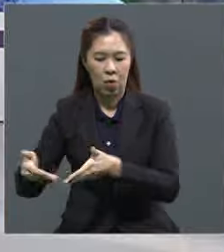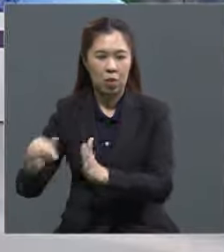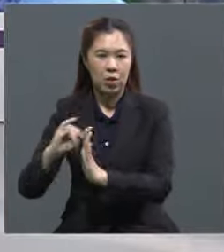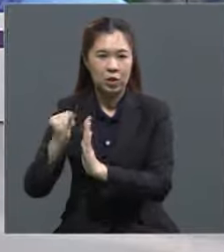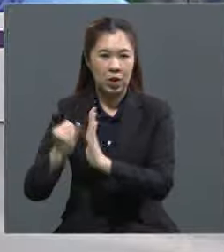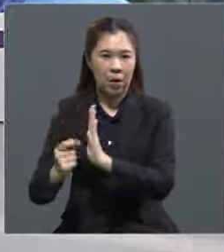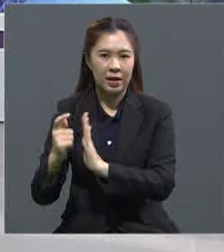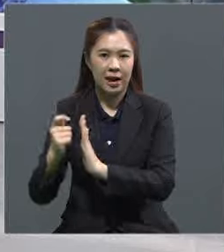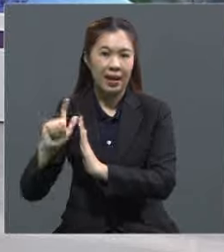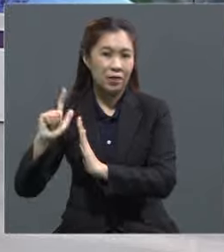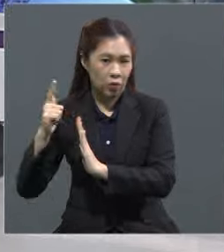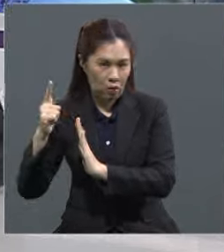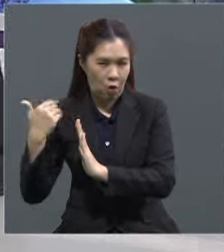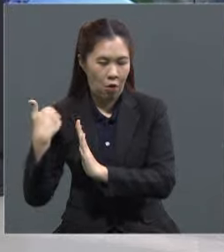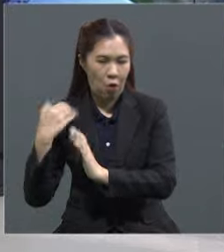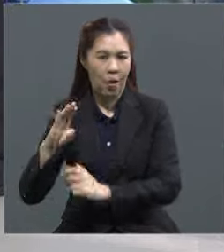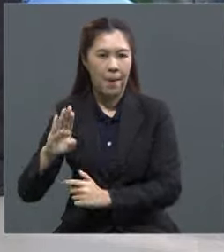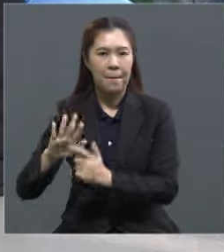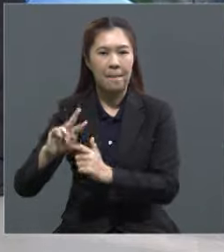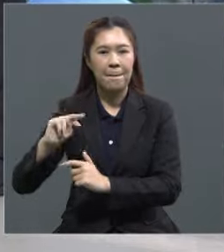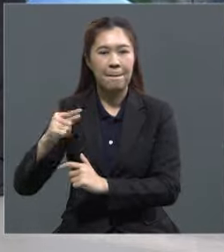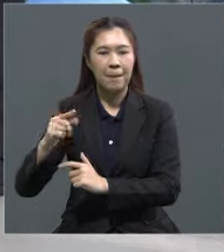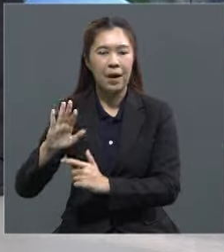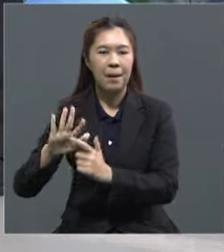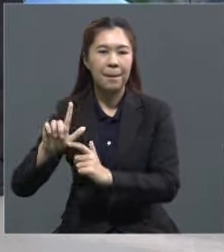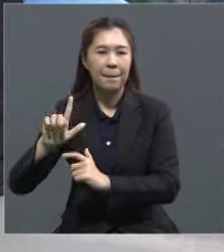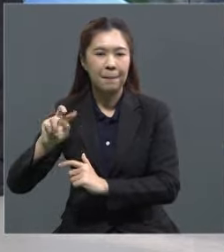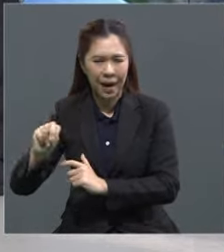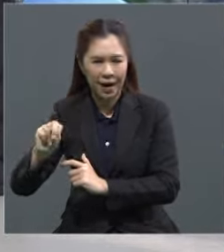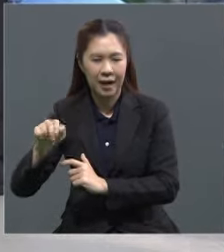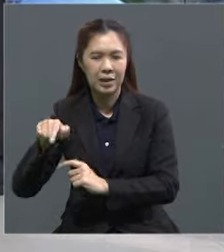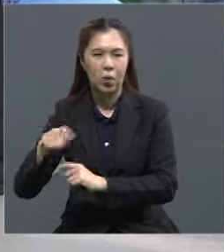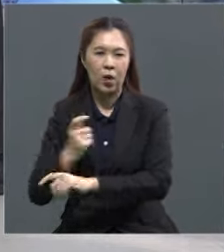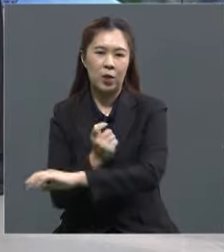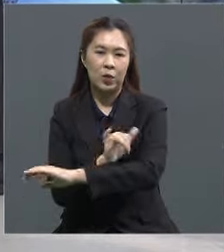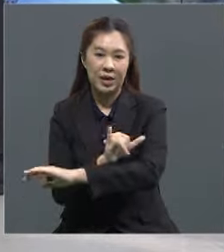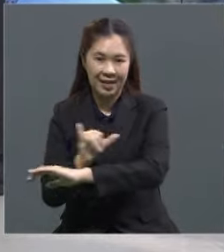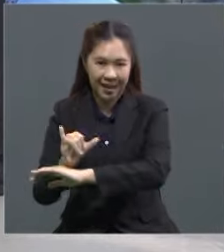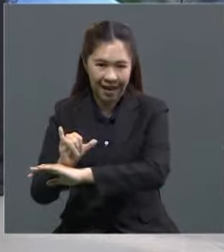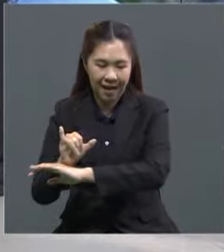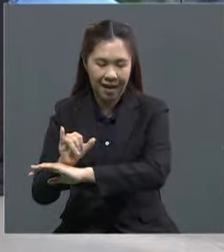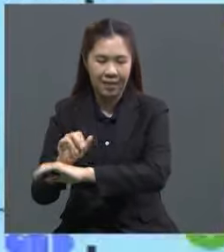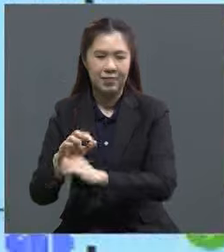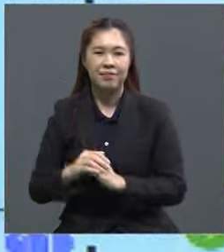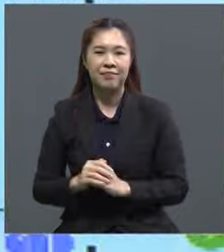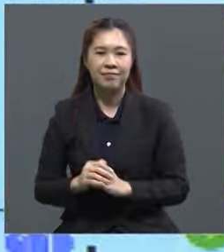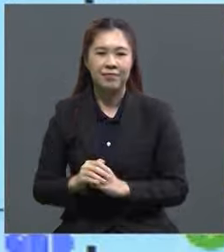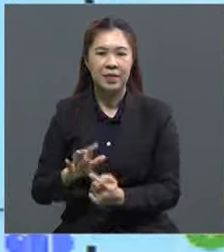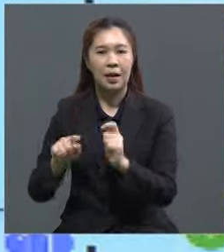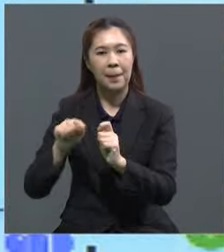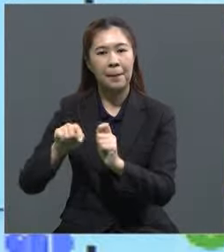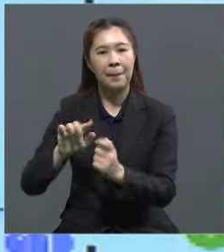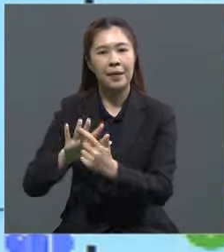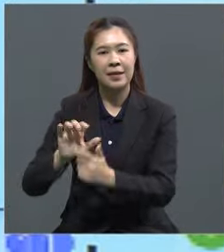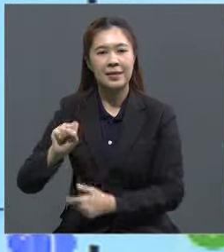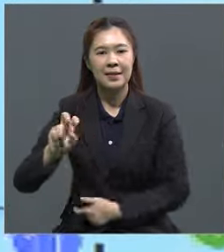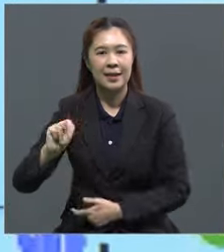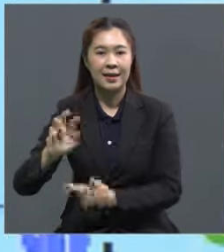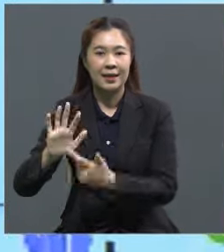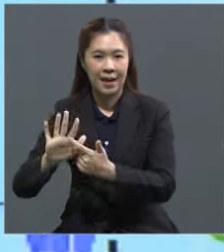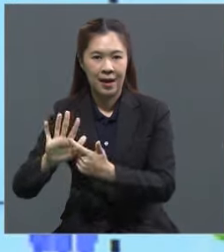อ่างทองในส่วนของบางบานจังหวัดพระนครศรีอยุธยาในส่วนของตำบบลหัวเวียงอำเภอเสนานะครับแล้วก็ในใน